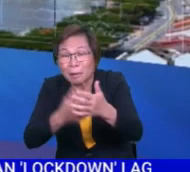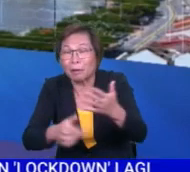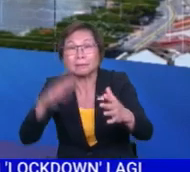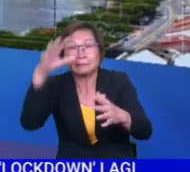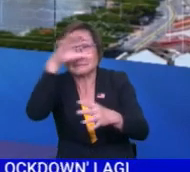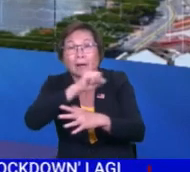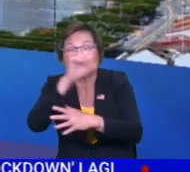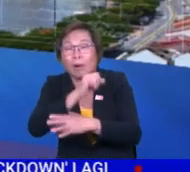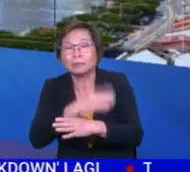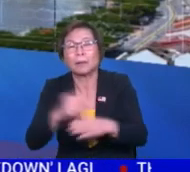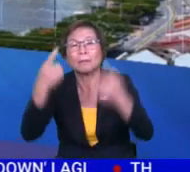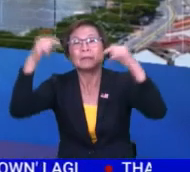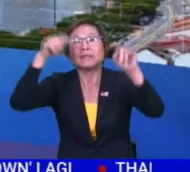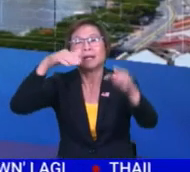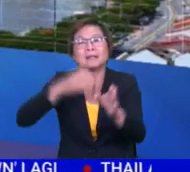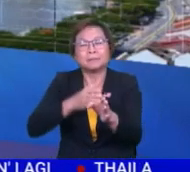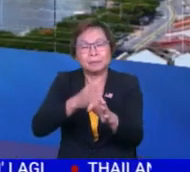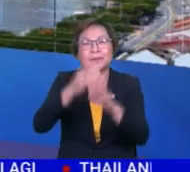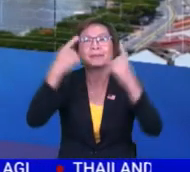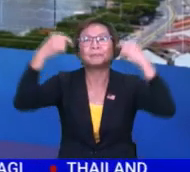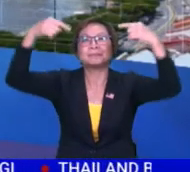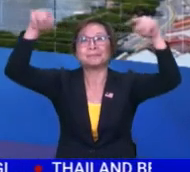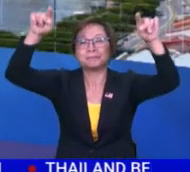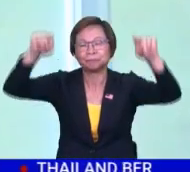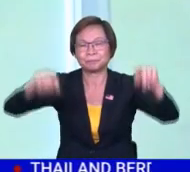berjaya dalam bidang pengajian